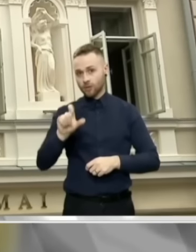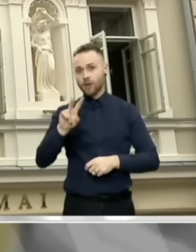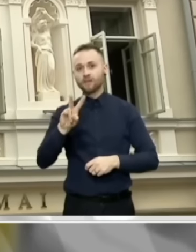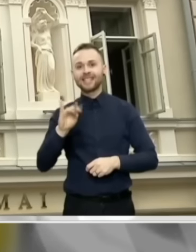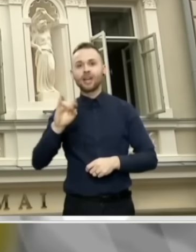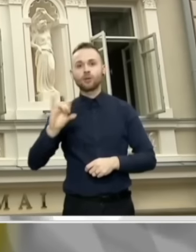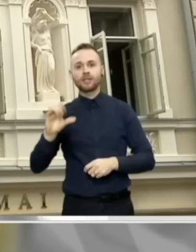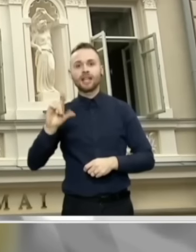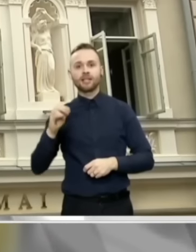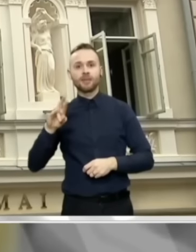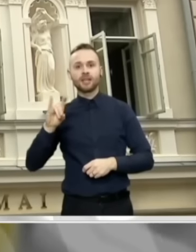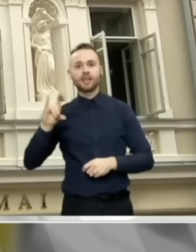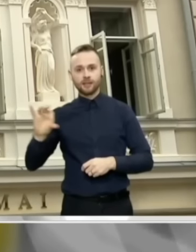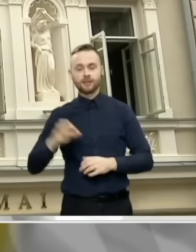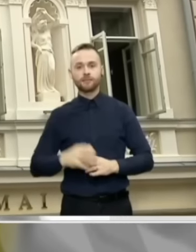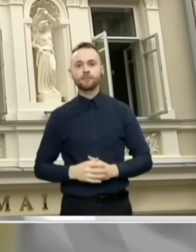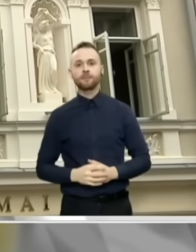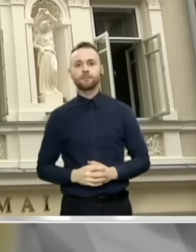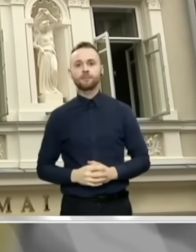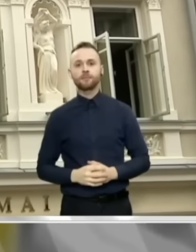Vytautas Landsbergis.